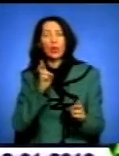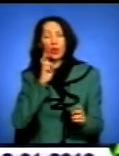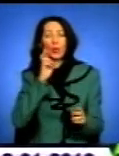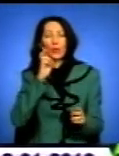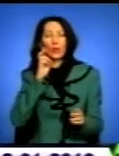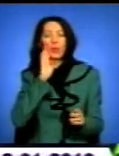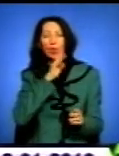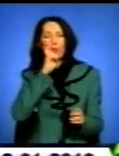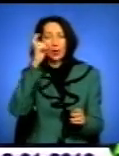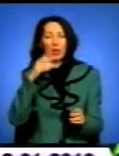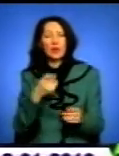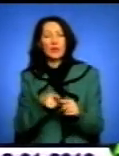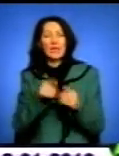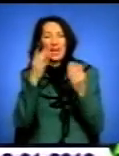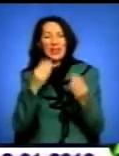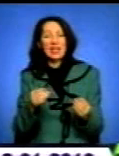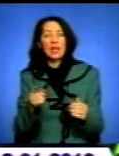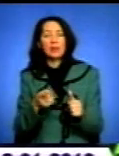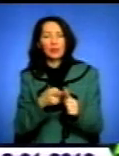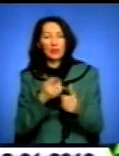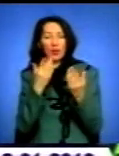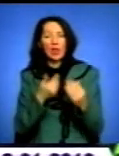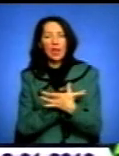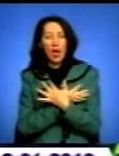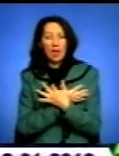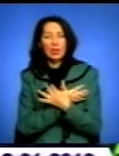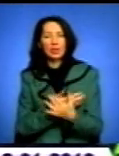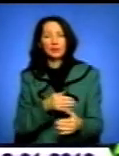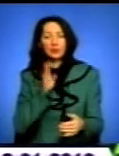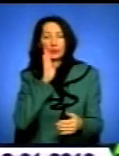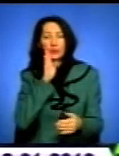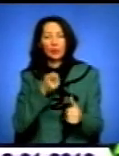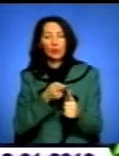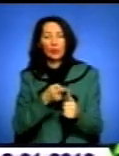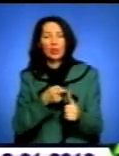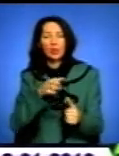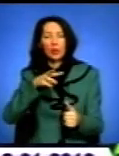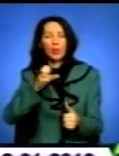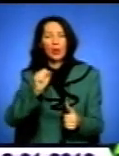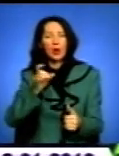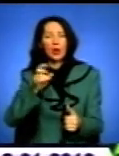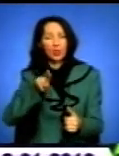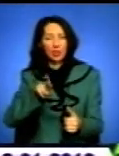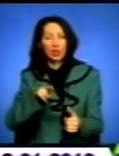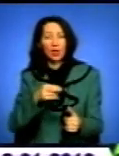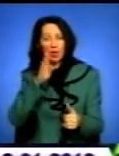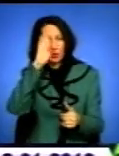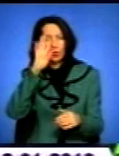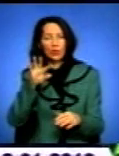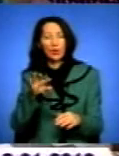усі, хто носить ім'я Марія, а також чоловіче Йосиф. Детальніше про історію цього дня у наступному сюжеті.